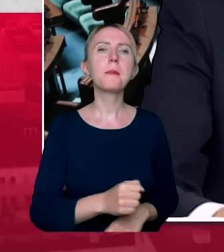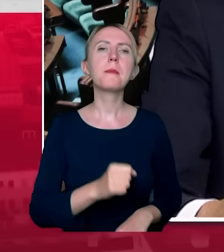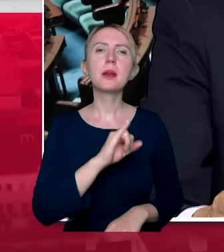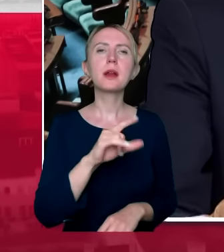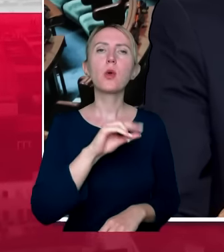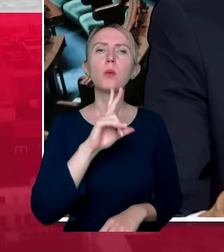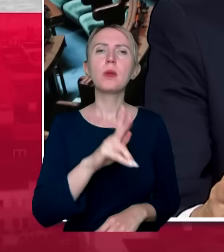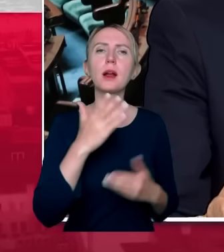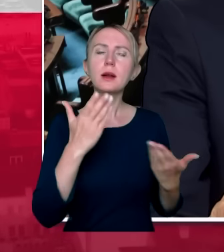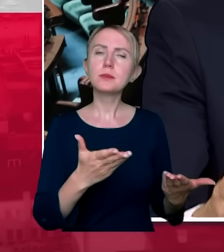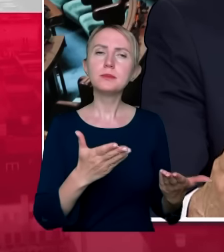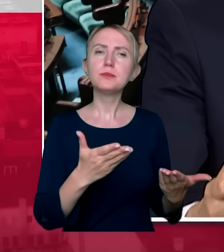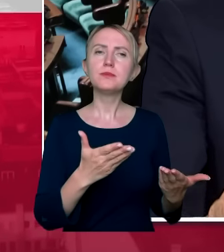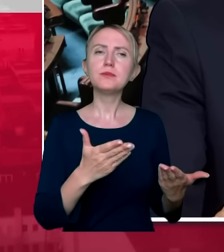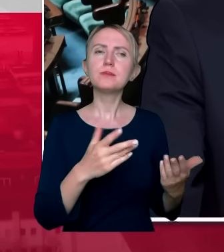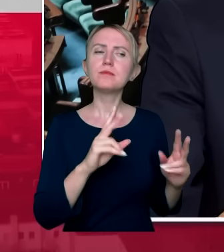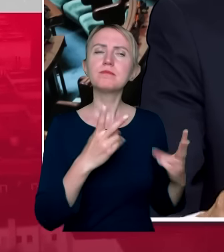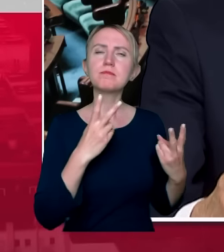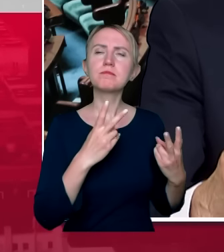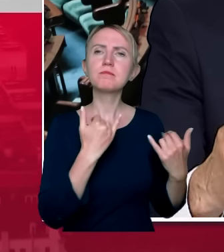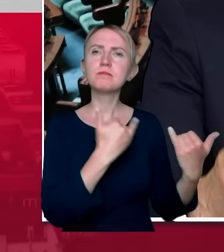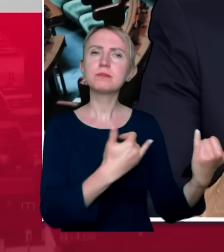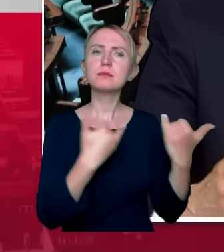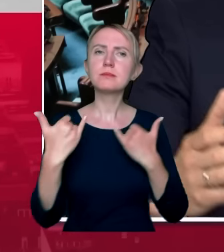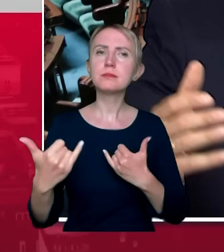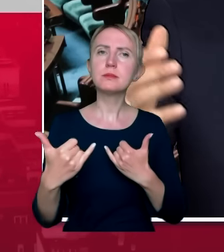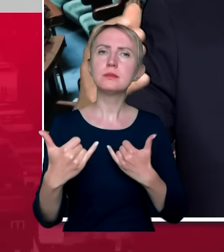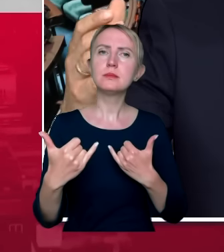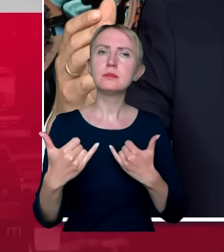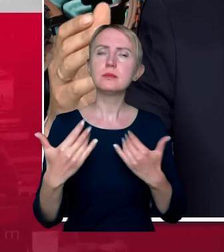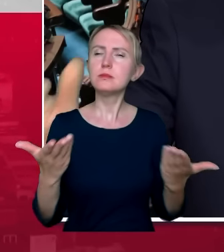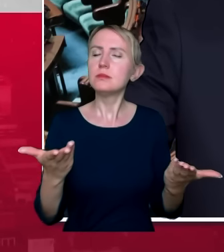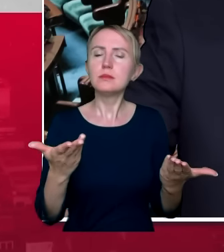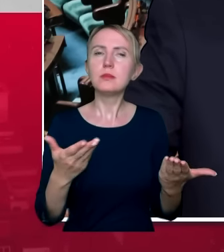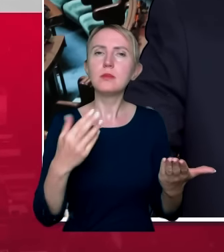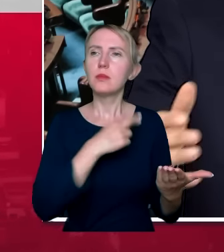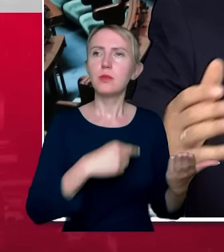pośle, skąd ten rozdźwięk i skąd ten dwugłos?